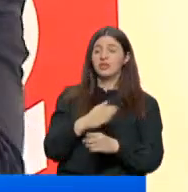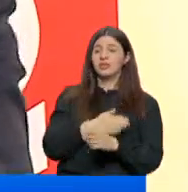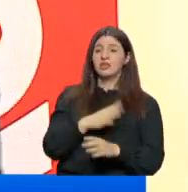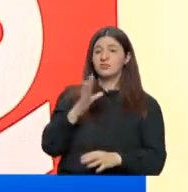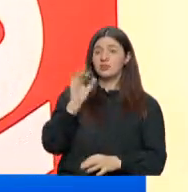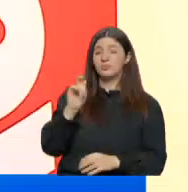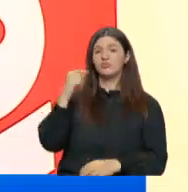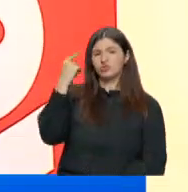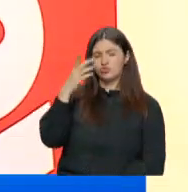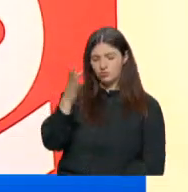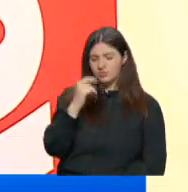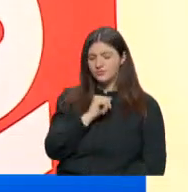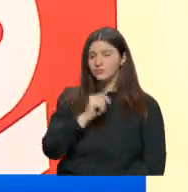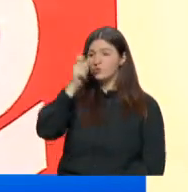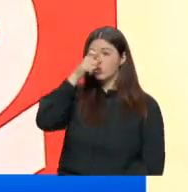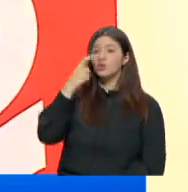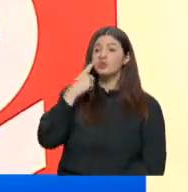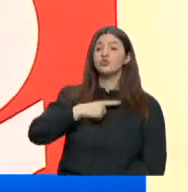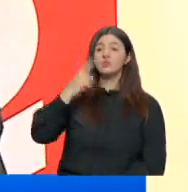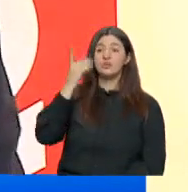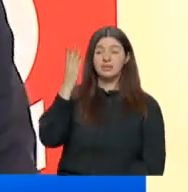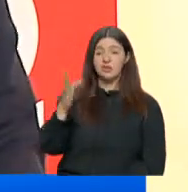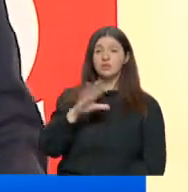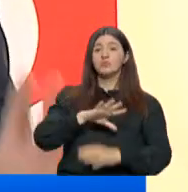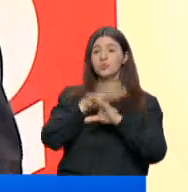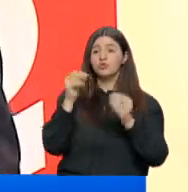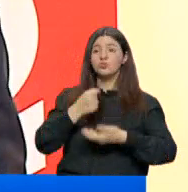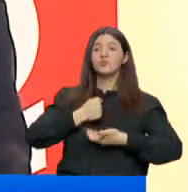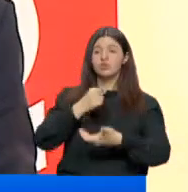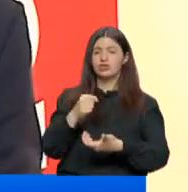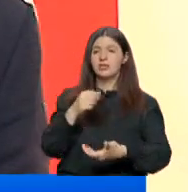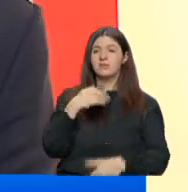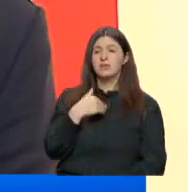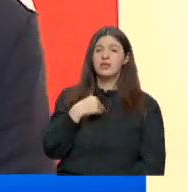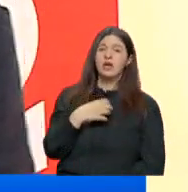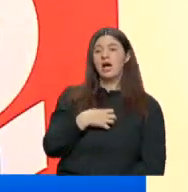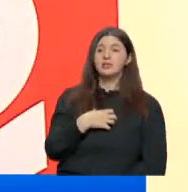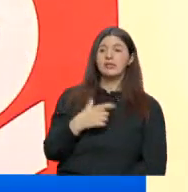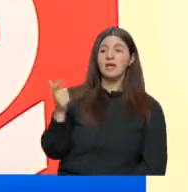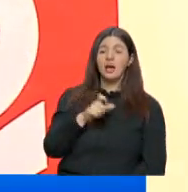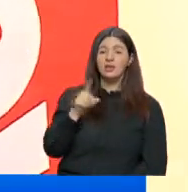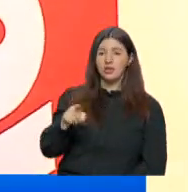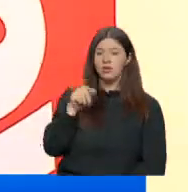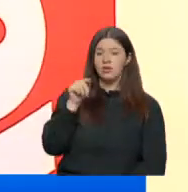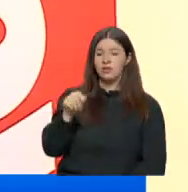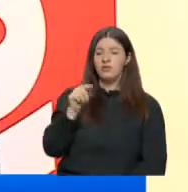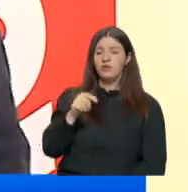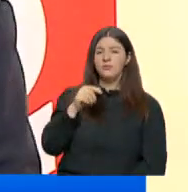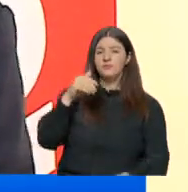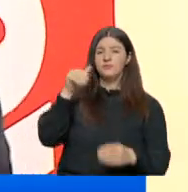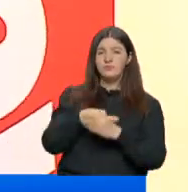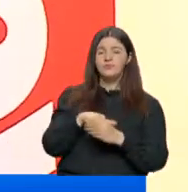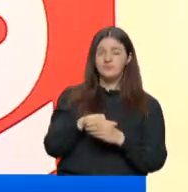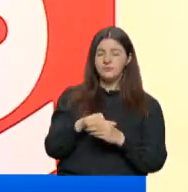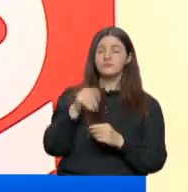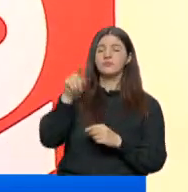şey yapsınlar. Şimdi düşünün, Türkiye Cumhuriyeti'nin bütün bütçesini biz Haziran ayında bu partiye,